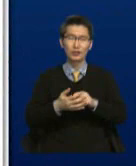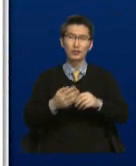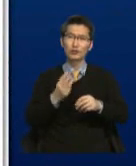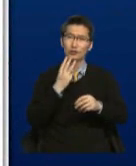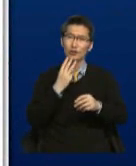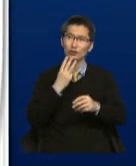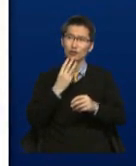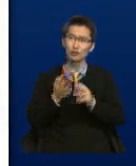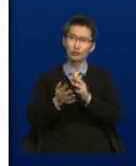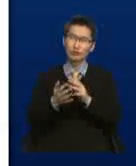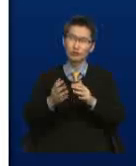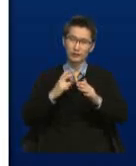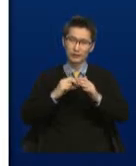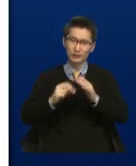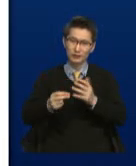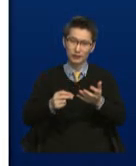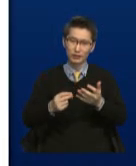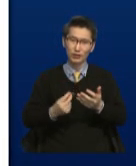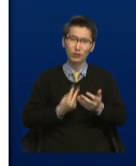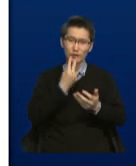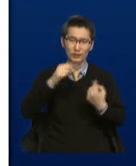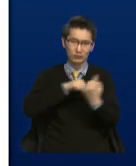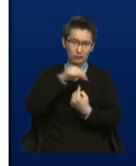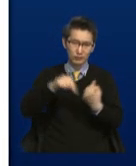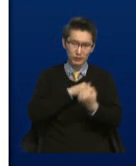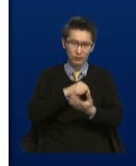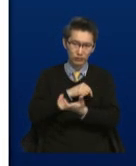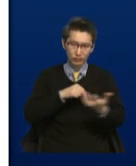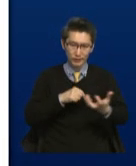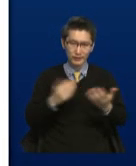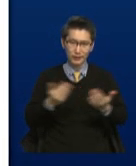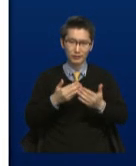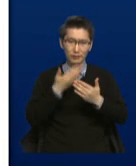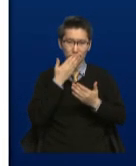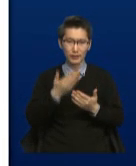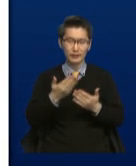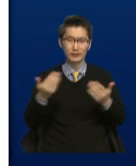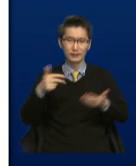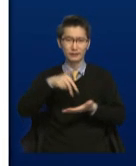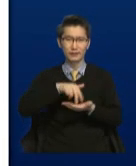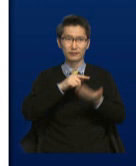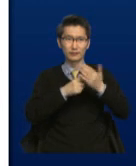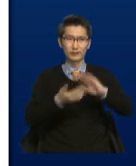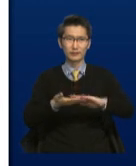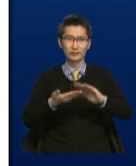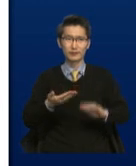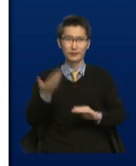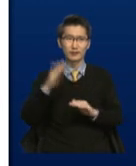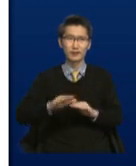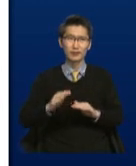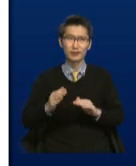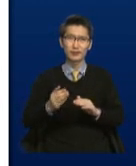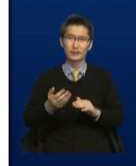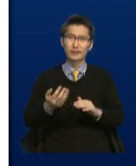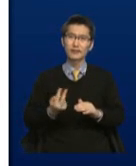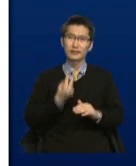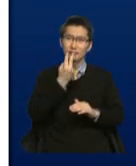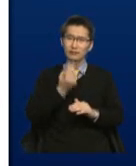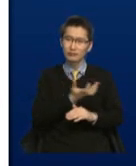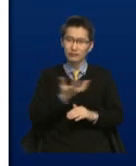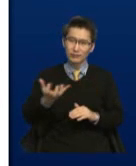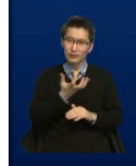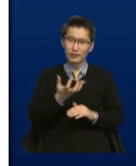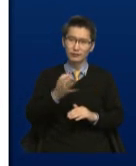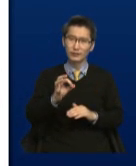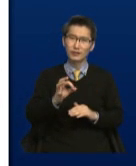서울교통공사가 지하철 환기구 이전이 선행돼야만 사업이 가능하다는 입장을 밝힌 것. 그런데 환기구 이전을 위한